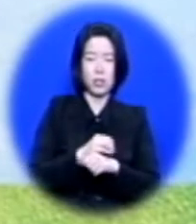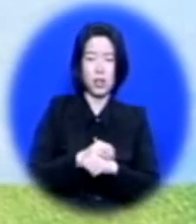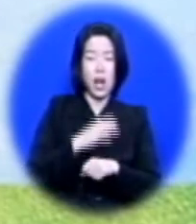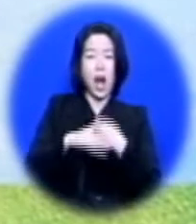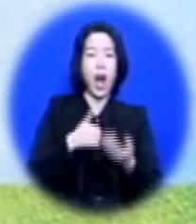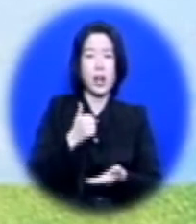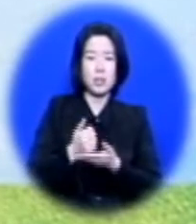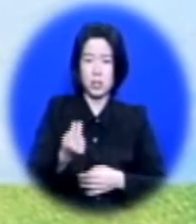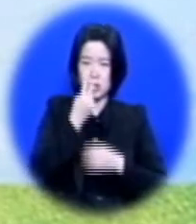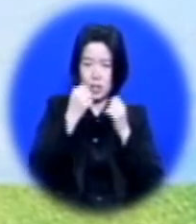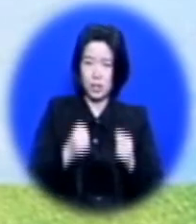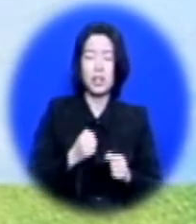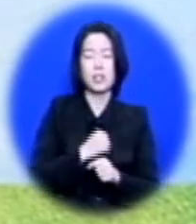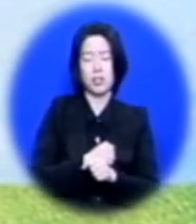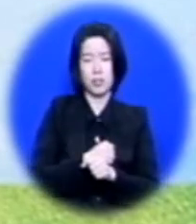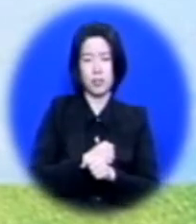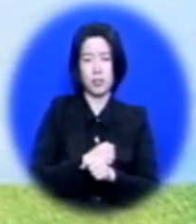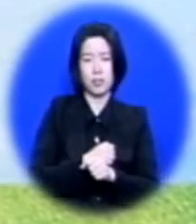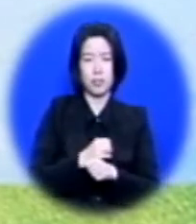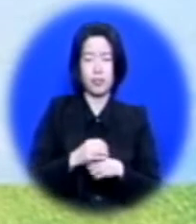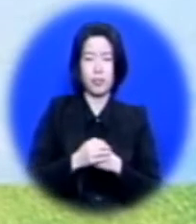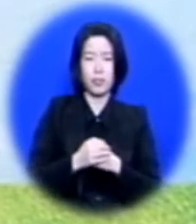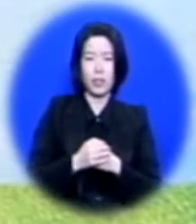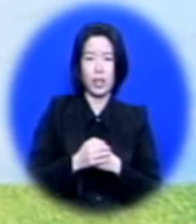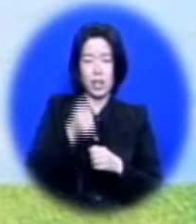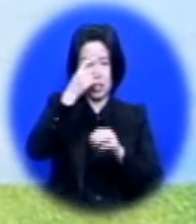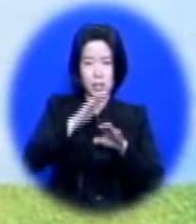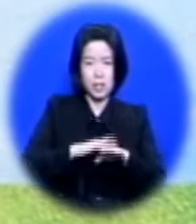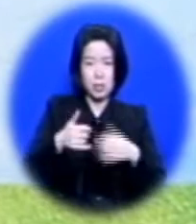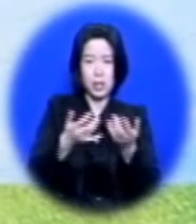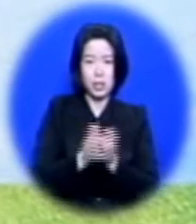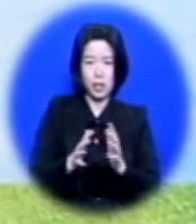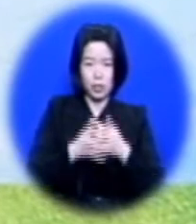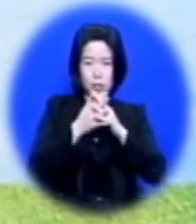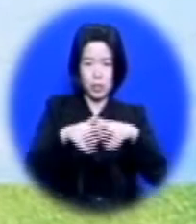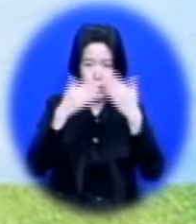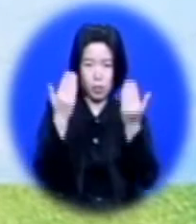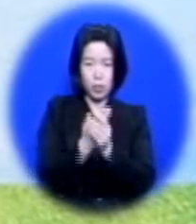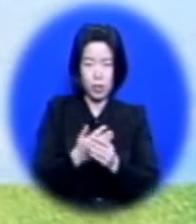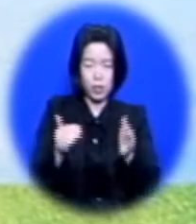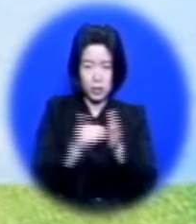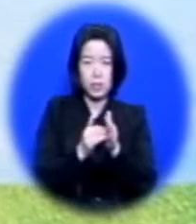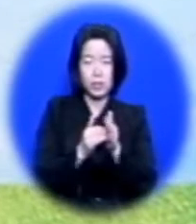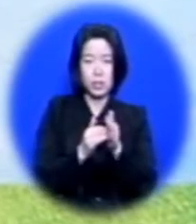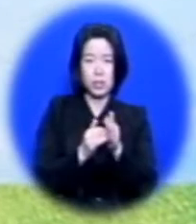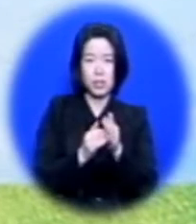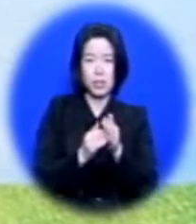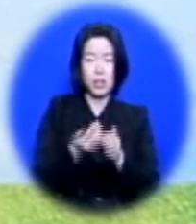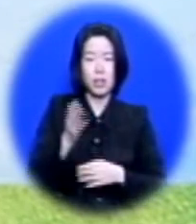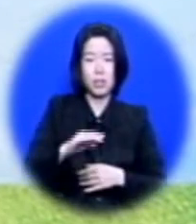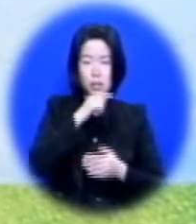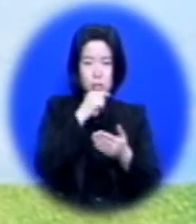하나님은 살아 계시지 않습니까 예배당 공사가 끝났어요 완공이 되었습니다 그러나 할 부채가